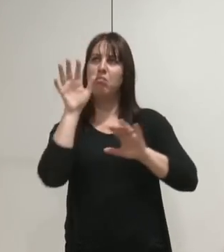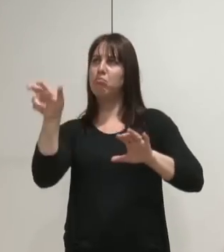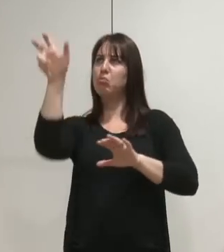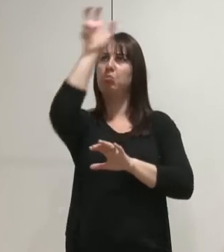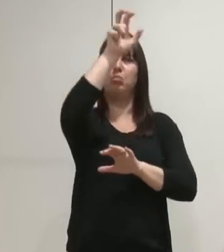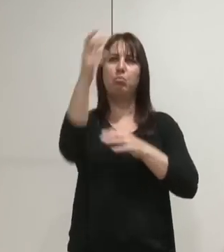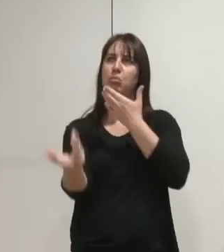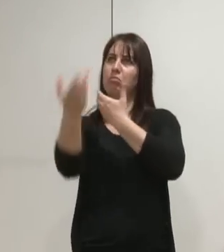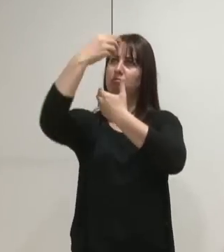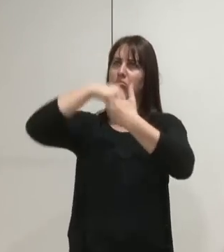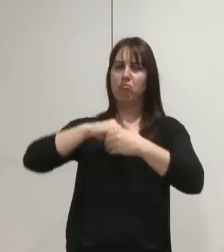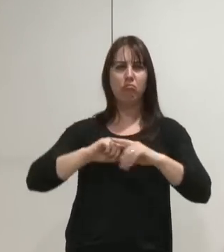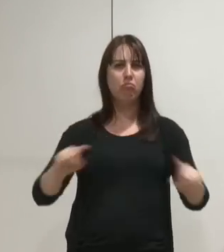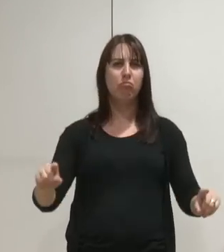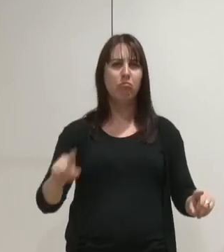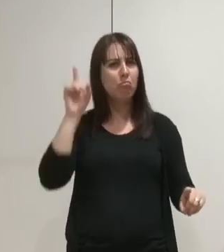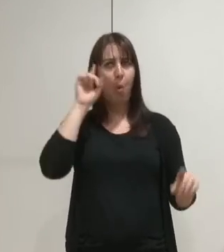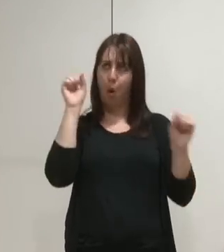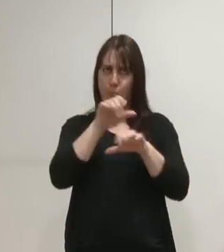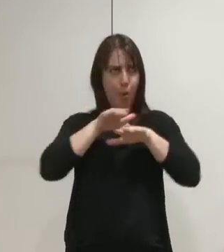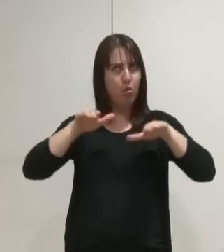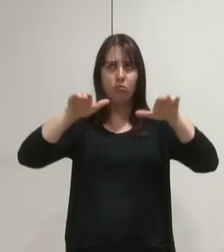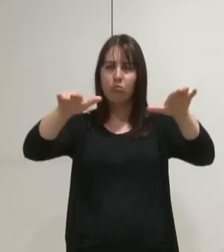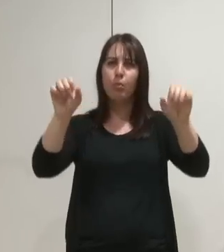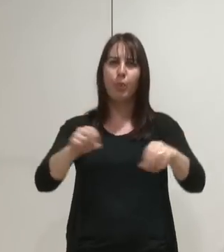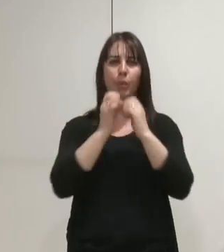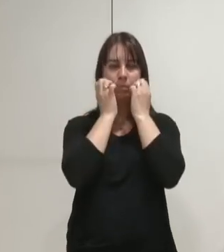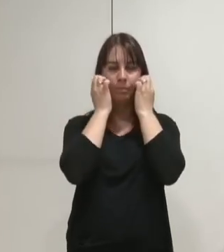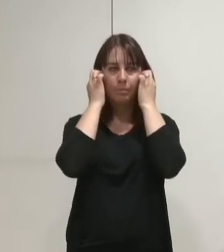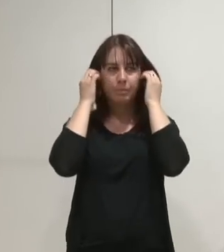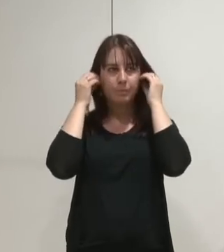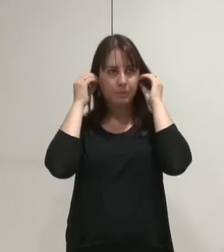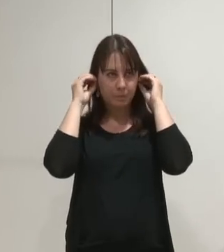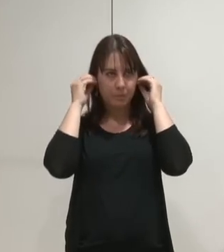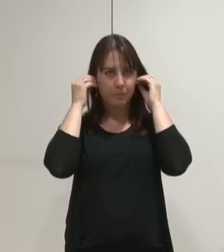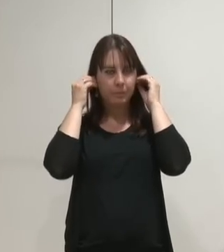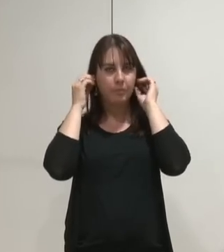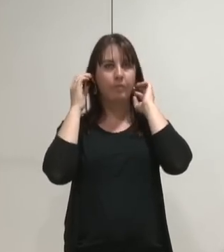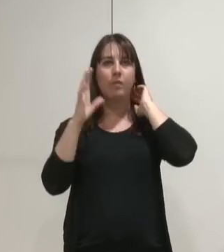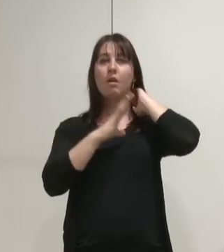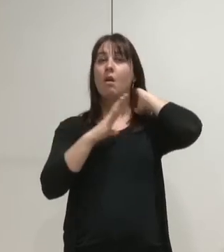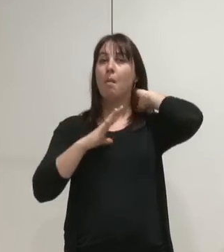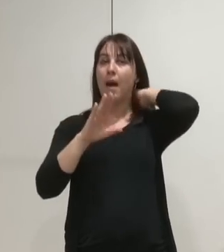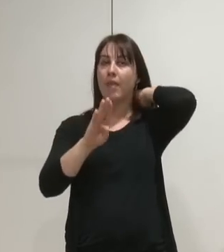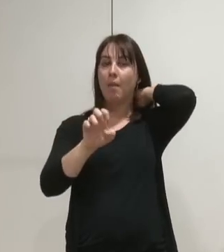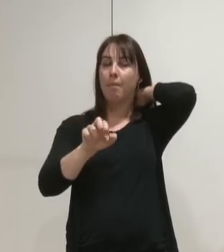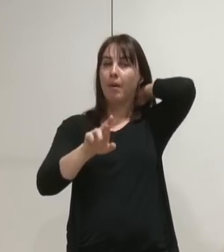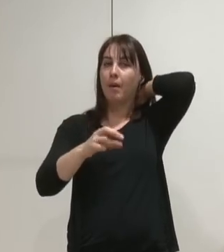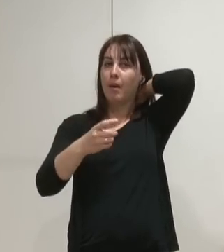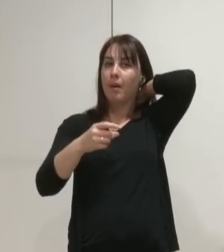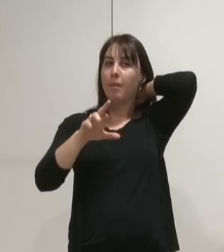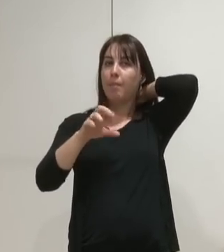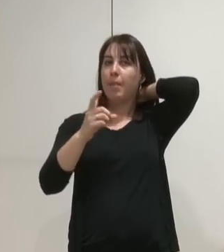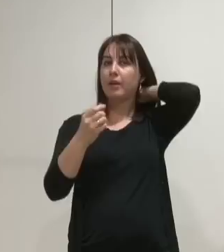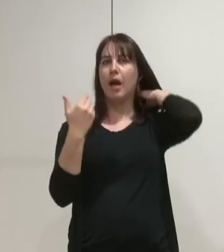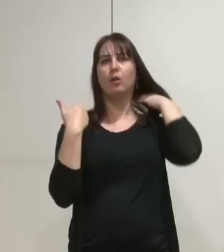de troupe du théâtre privé parisien d'ailleurs madame Bernard évoquit le